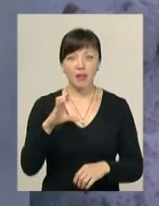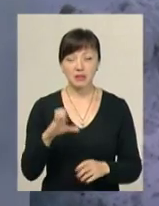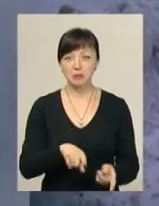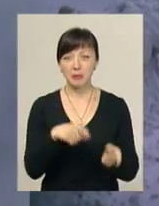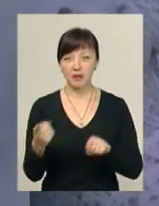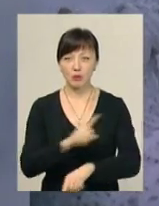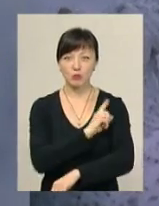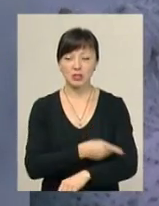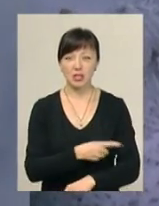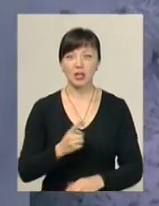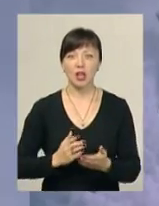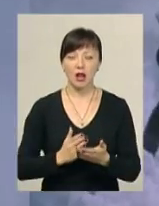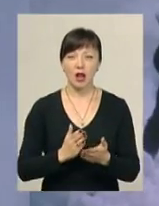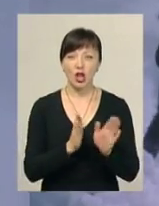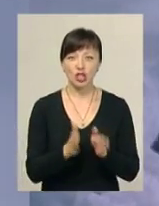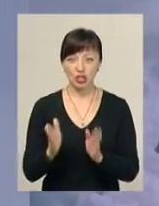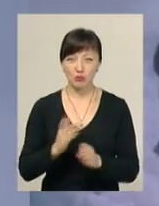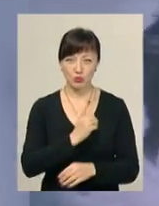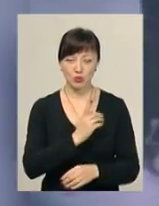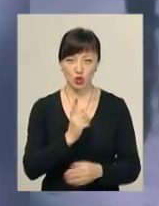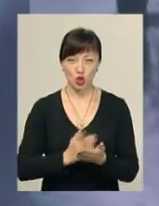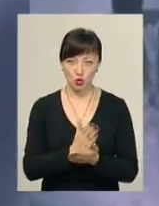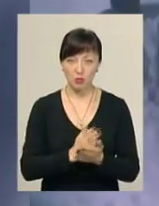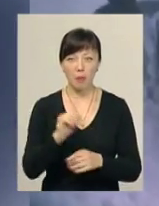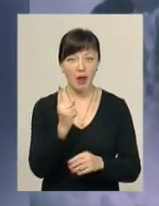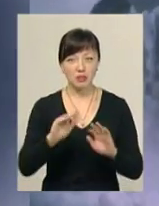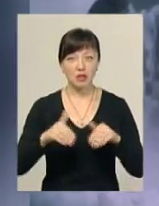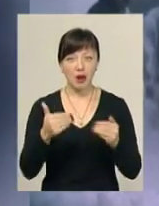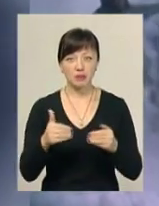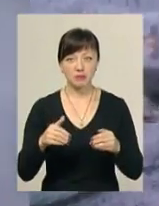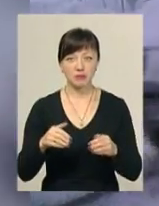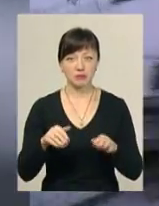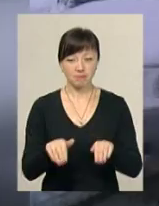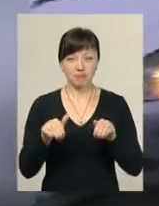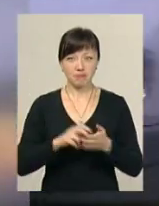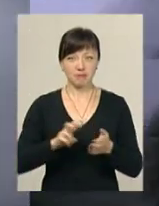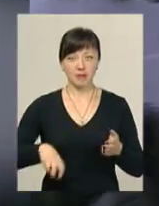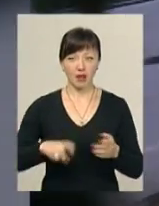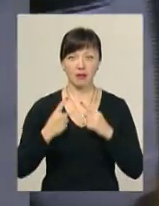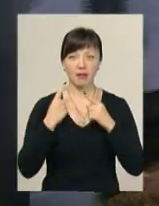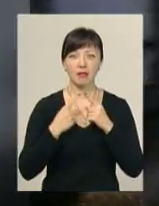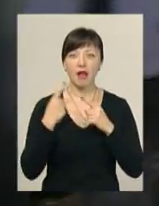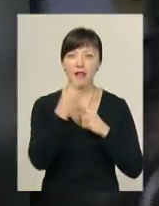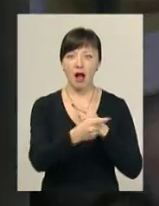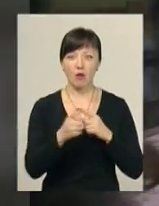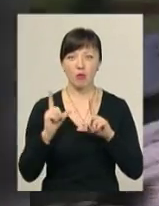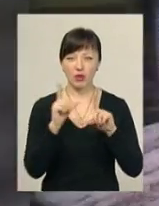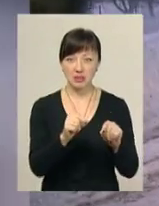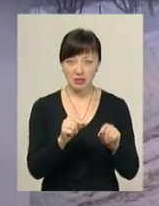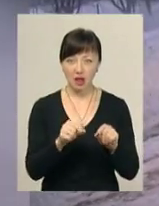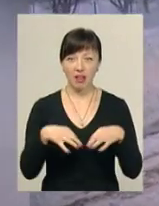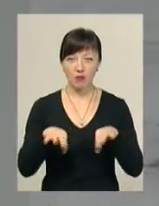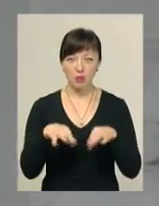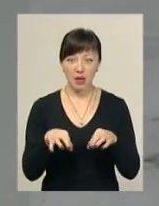переведені в посилений режим несення служби. Перше, що радять подолянам – утриматися від далеких поїздок на автомобілях і пересісти на